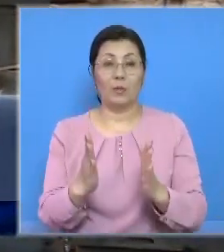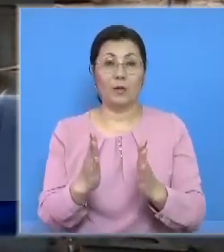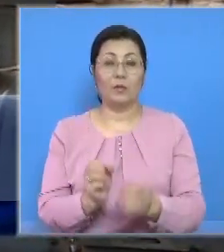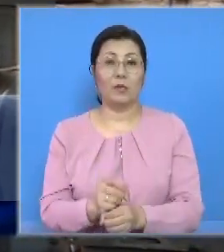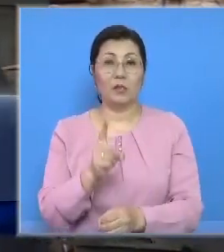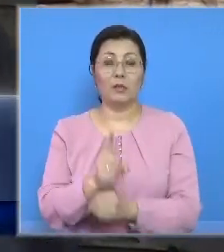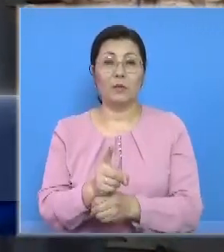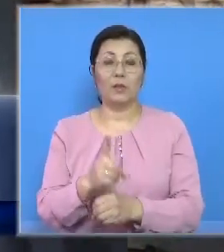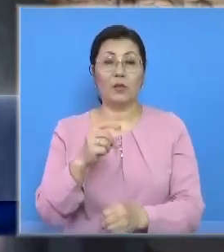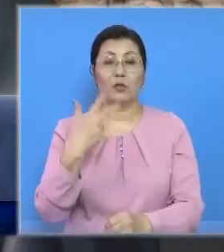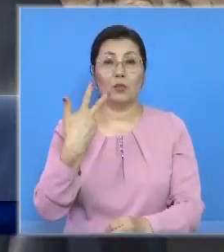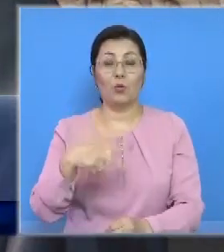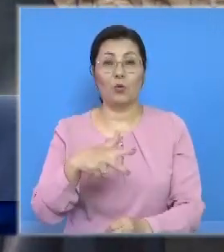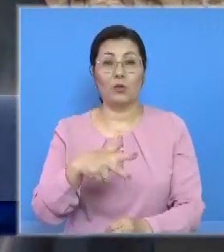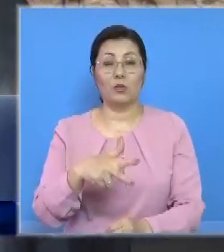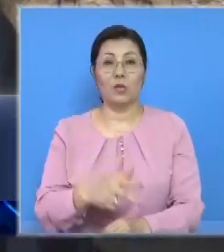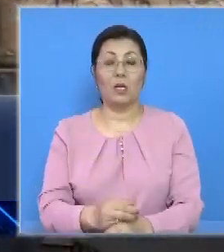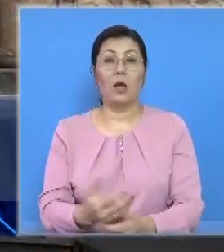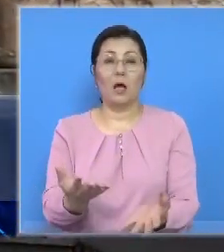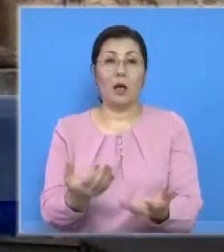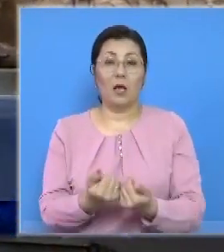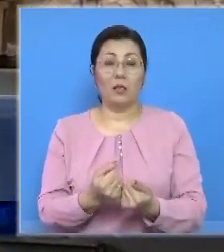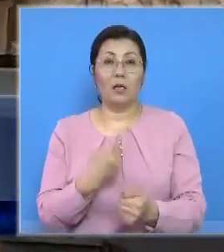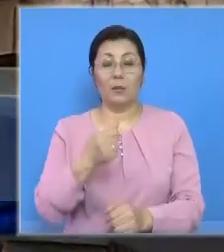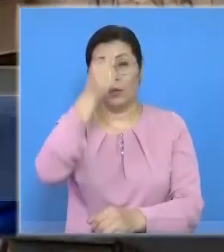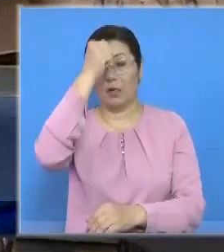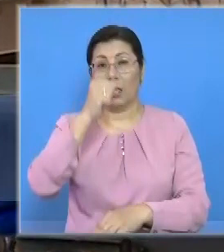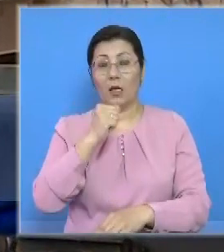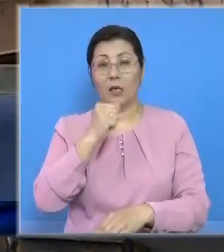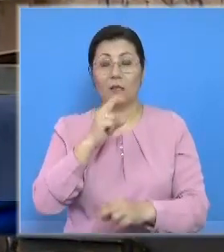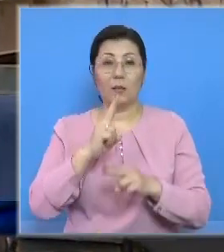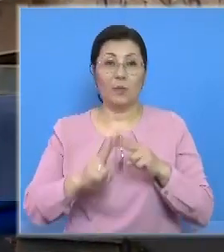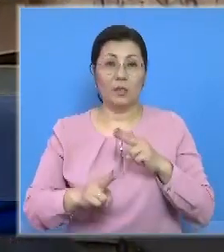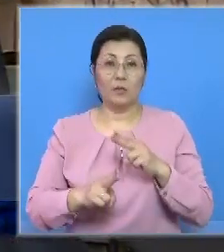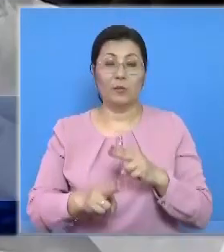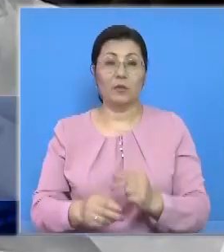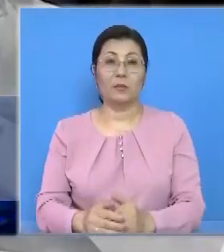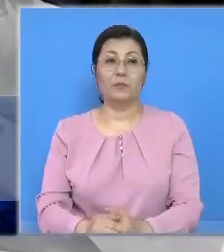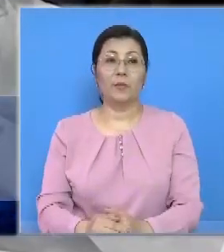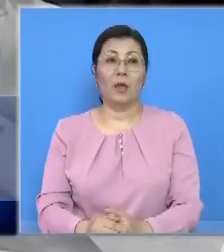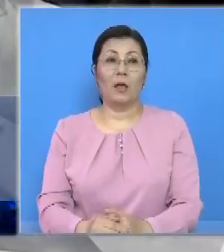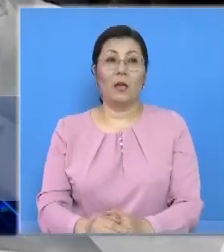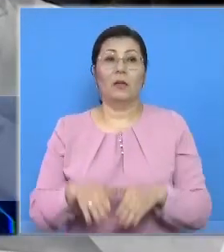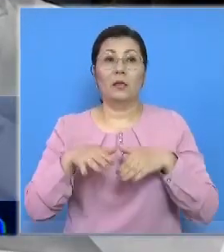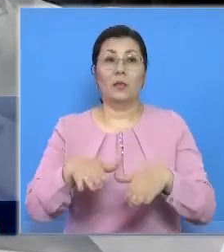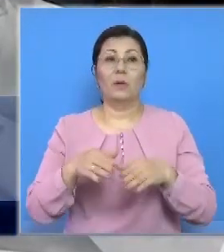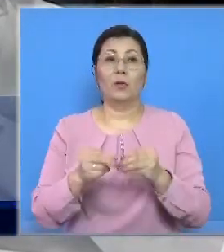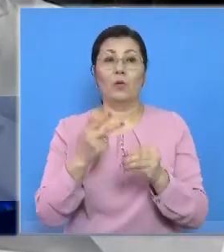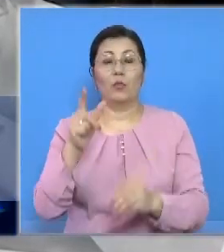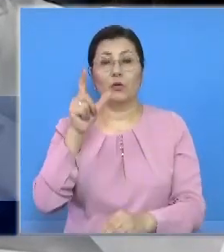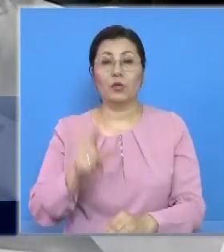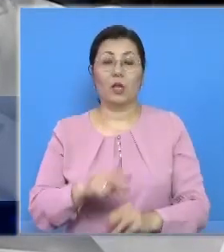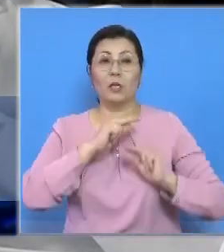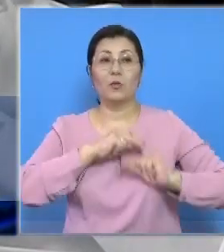заказ біздерде 130 штук, сол бір айдың көлемінде бітіріп. Тігін өндірісінде 13 адам